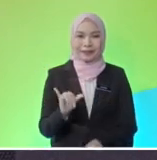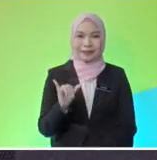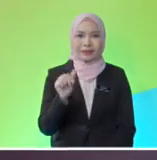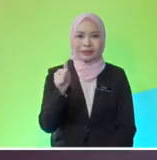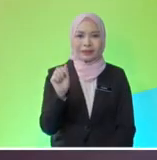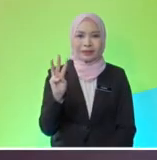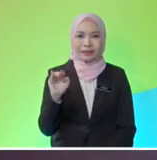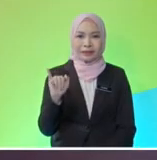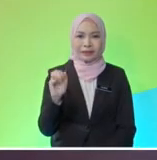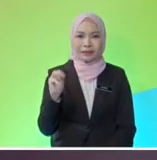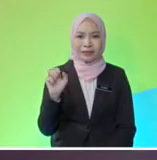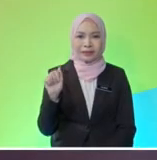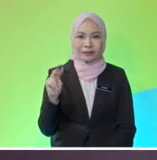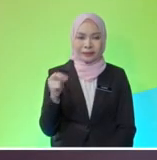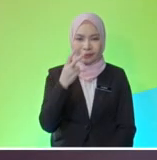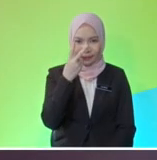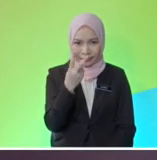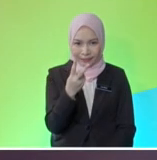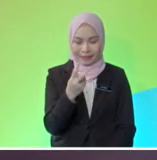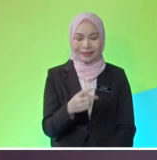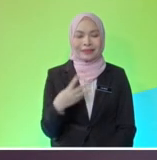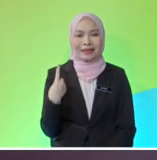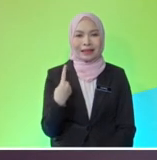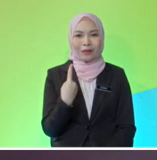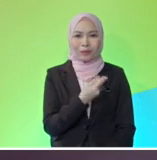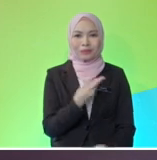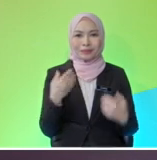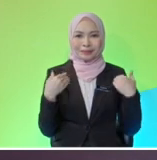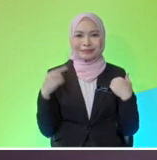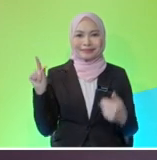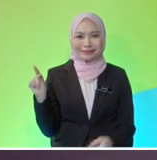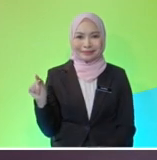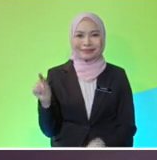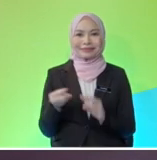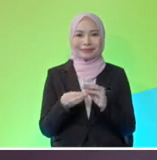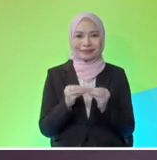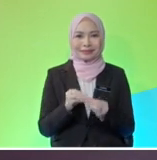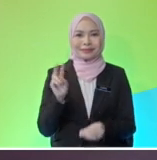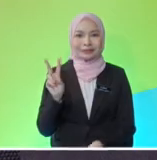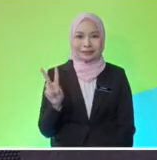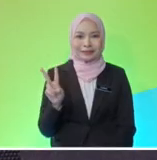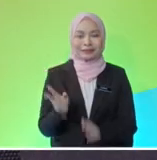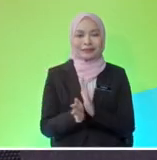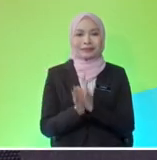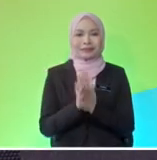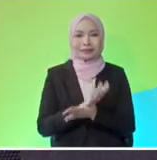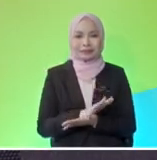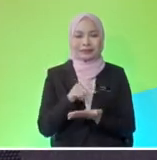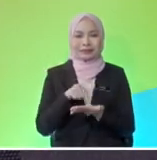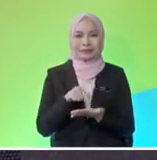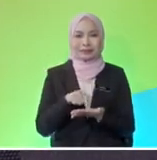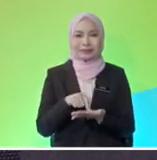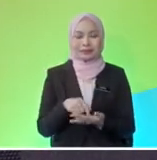kan? Aiman ada lekat nombor dua. Dua. Betul. Tapi dekat sini oleh kerana dah tambah, ada satu nombor dekat depan